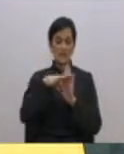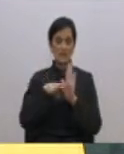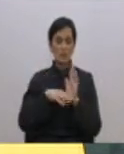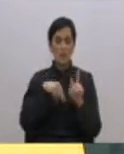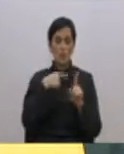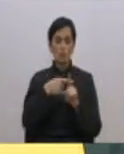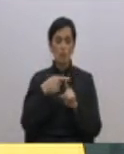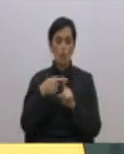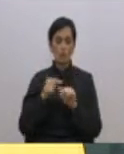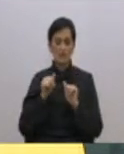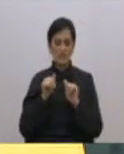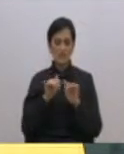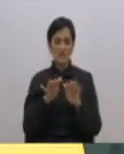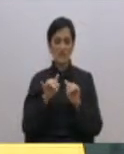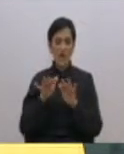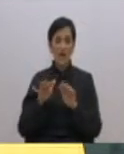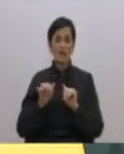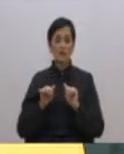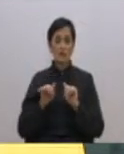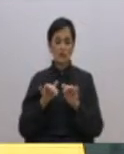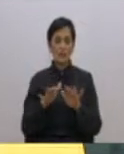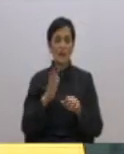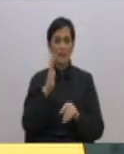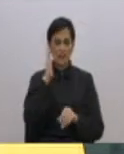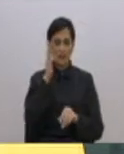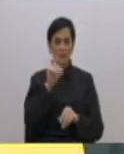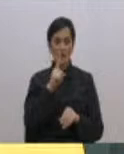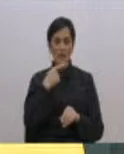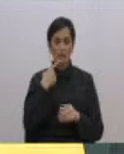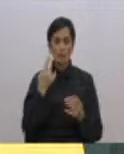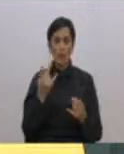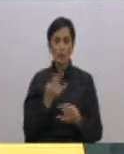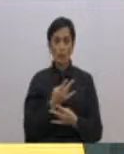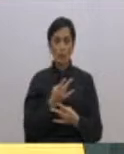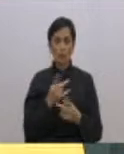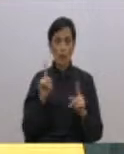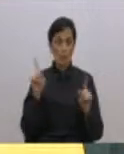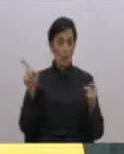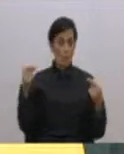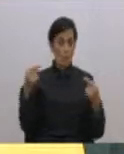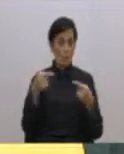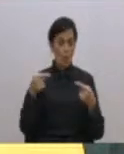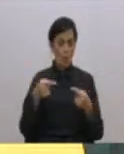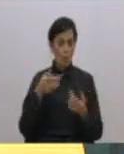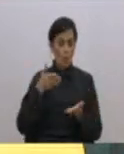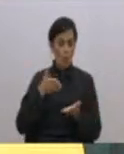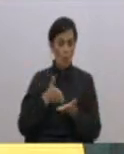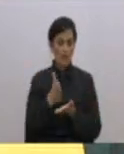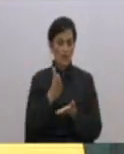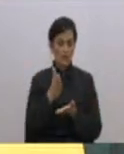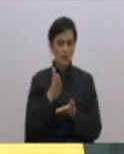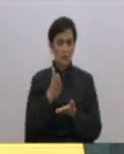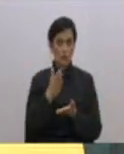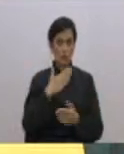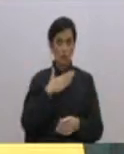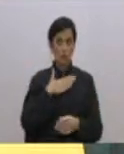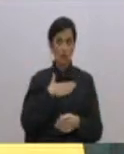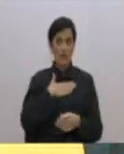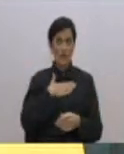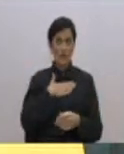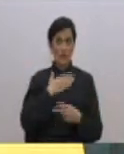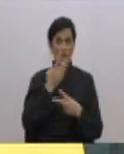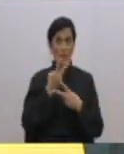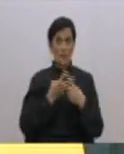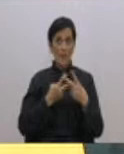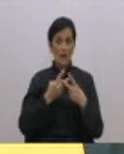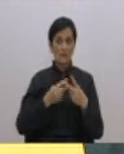pozitivuri, zurebi, zurebi, romelic, ratkva, unda, ichneba, morgebuli, da, orientirebuli, ჩვენი